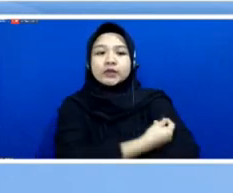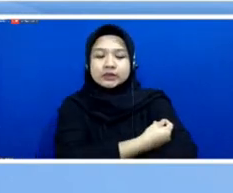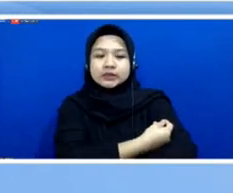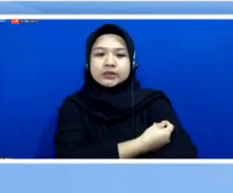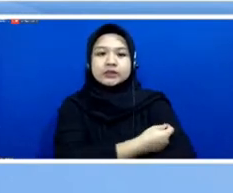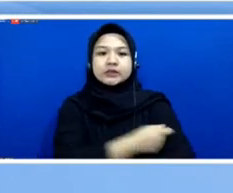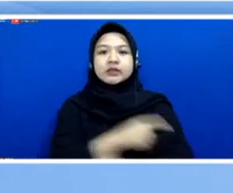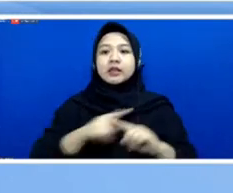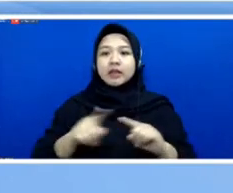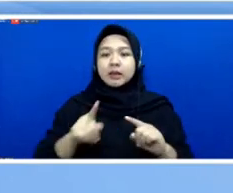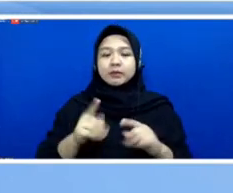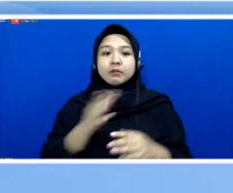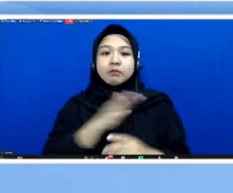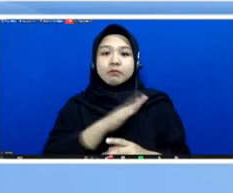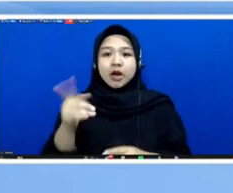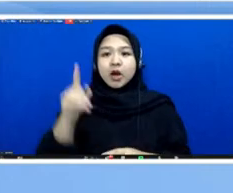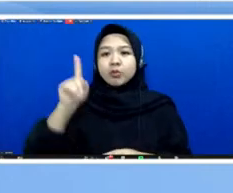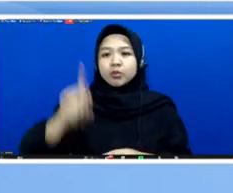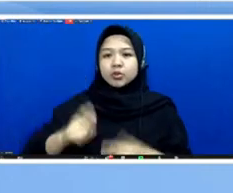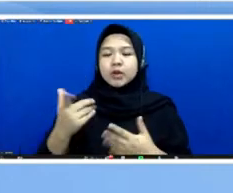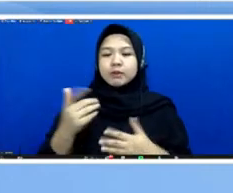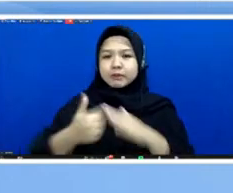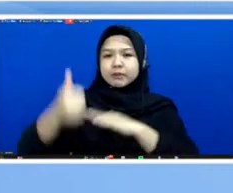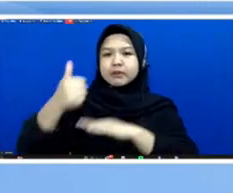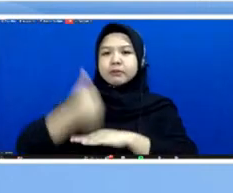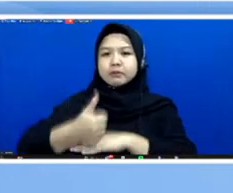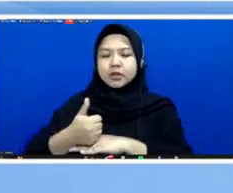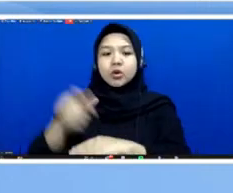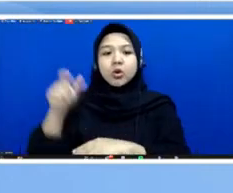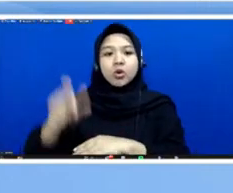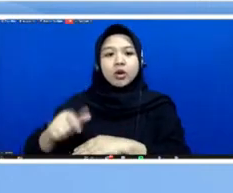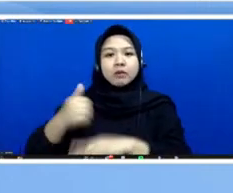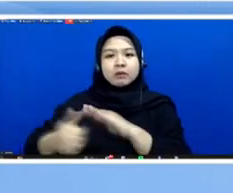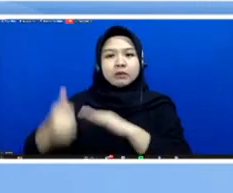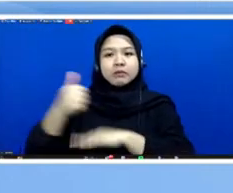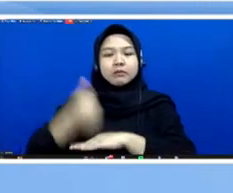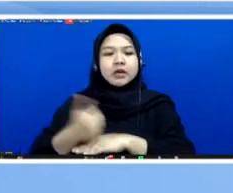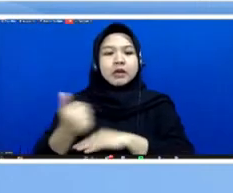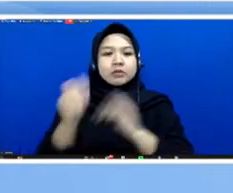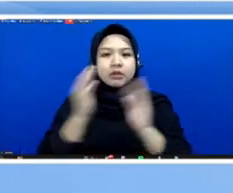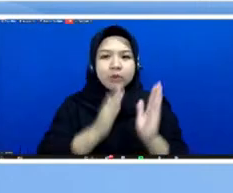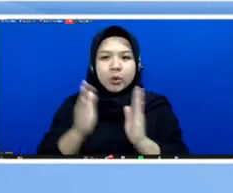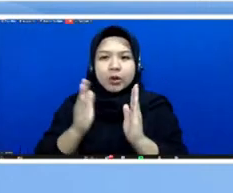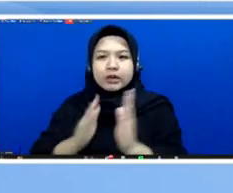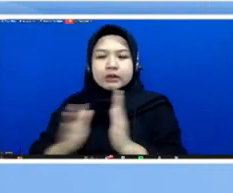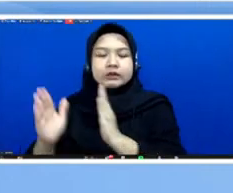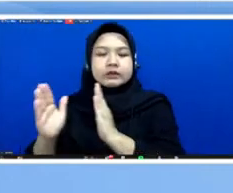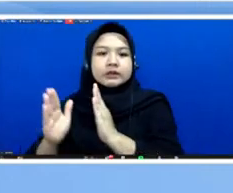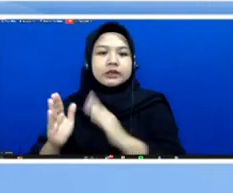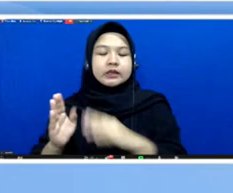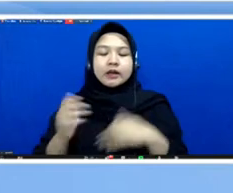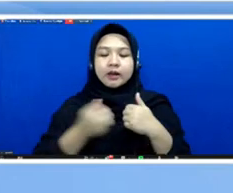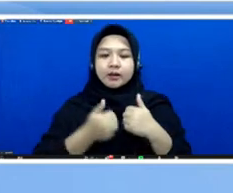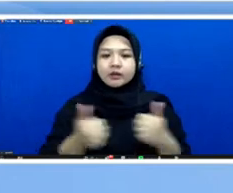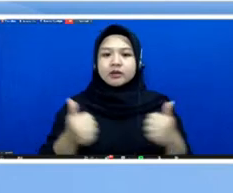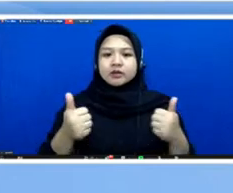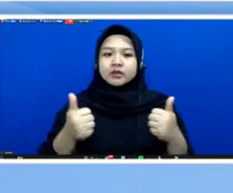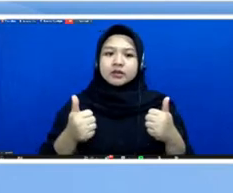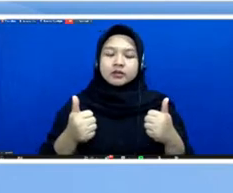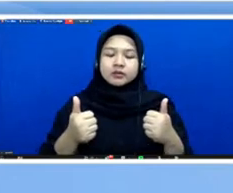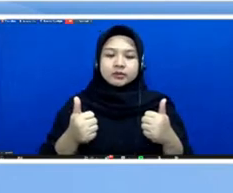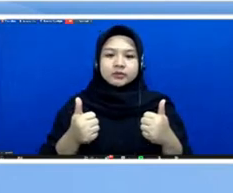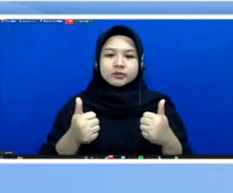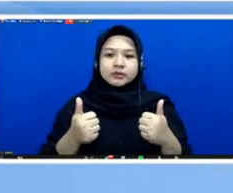yang dibutuhkan oleh mereka di sini adalah pemimpin, adalah sosok pemimpin yang bisa mengorganisir mereka, yang bisa